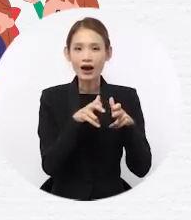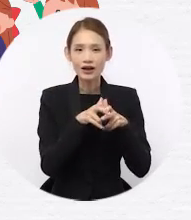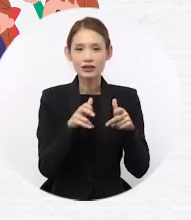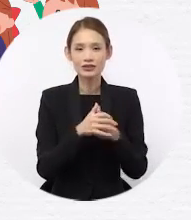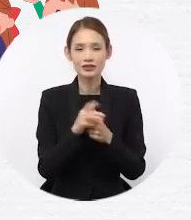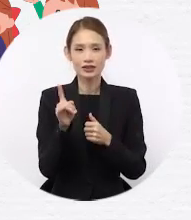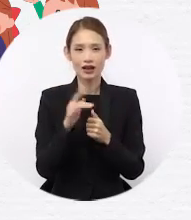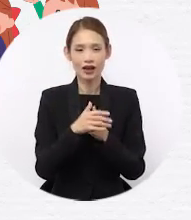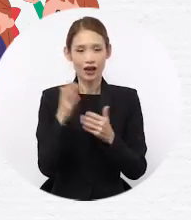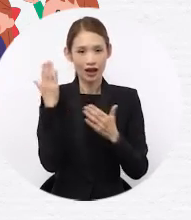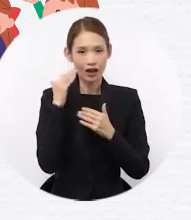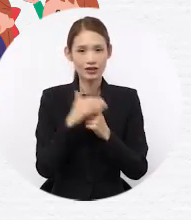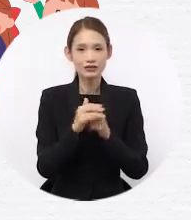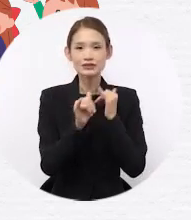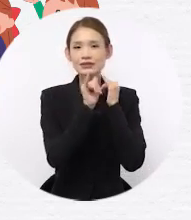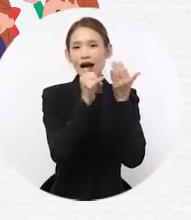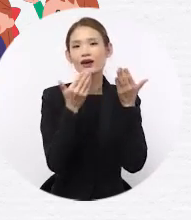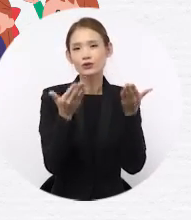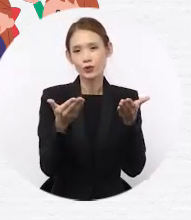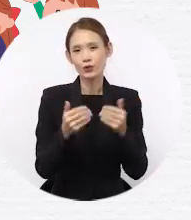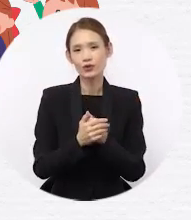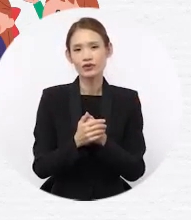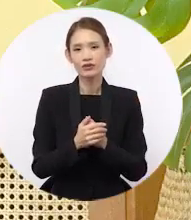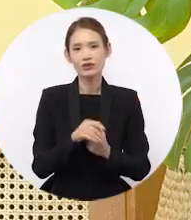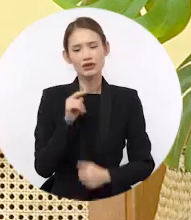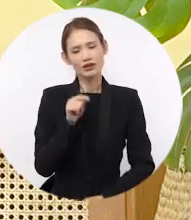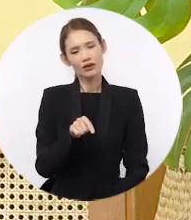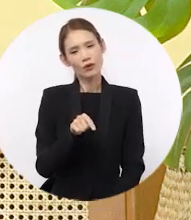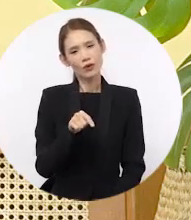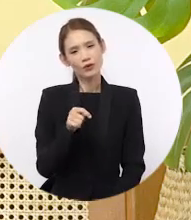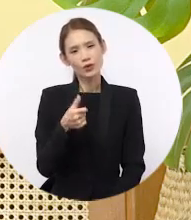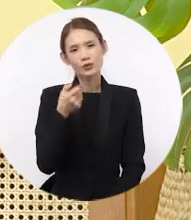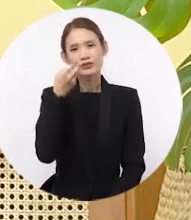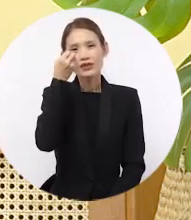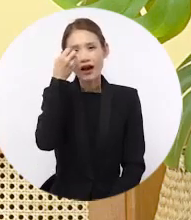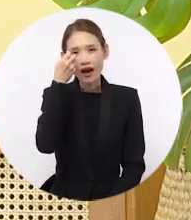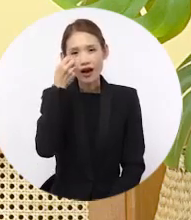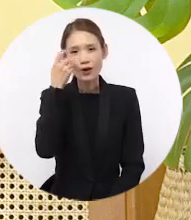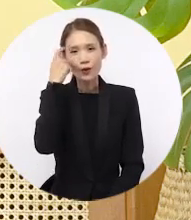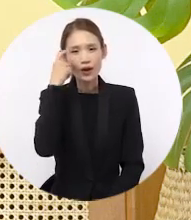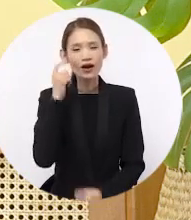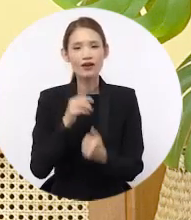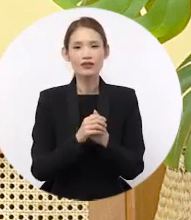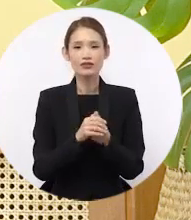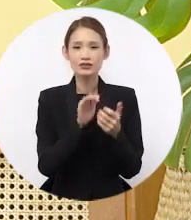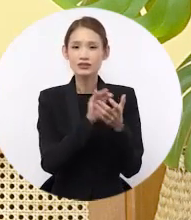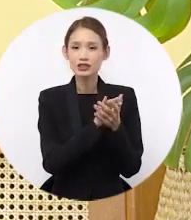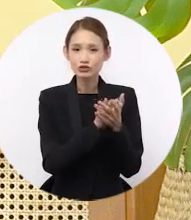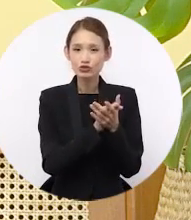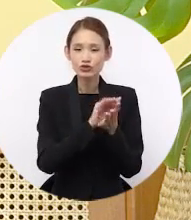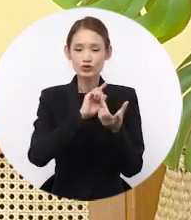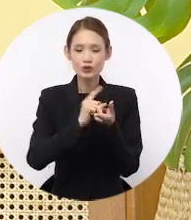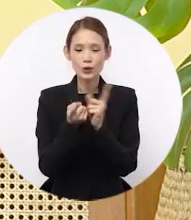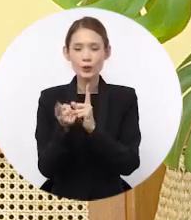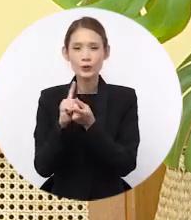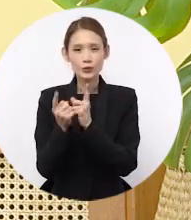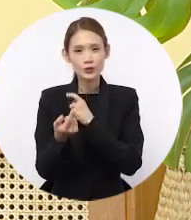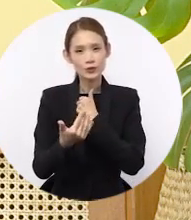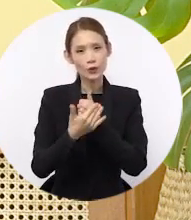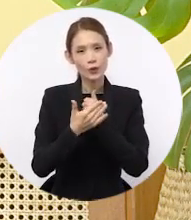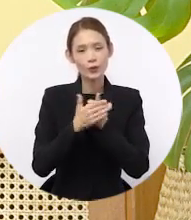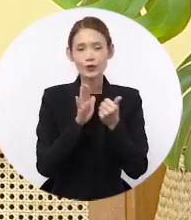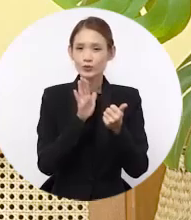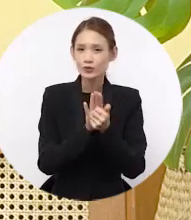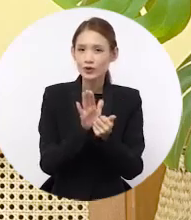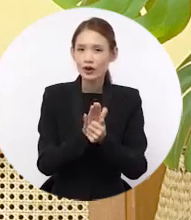같은 경우에는 이제 학교에서 상을 준대요. 저는 이게 좀 이상하지 않나. 왜냐면 이게 친구끼리 사실 서로